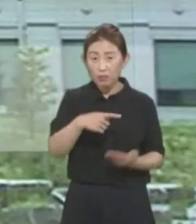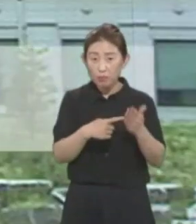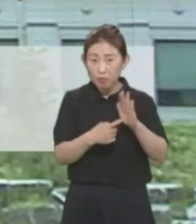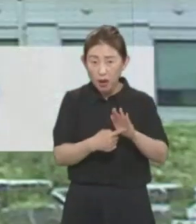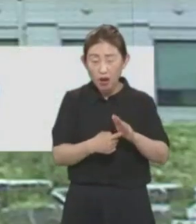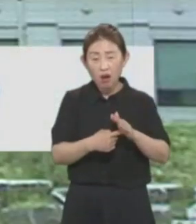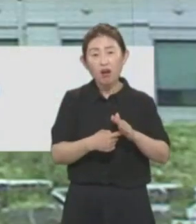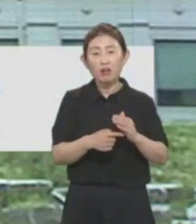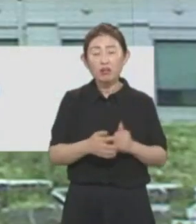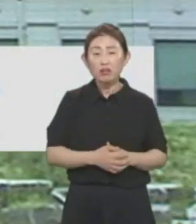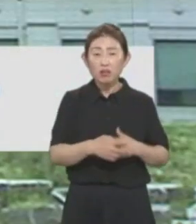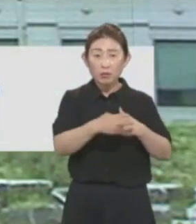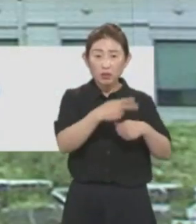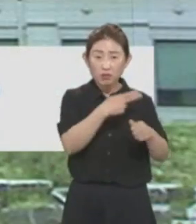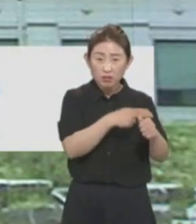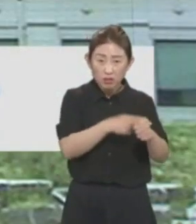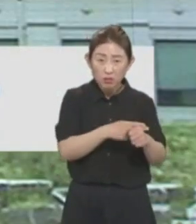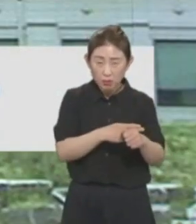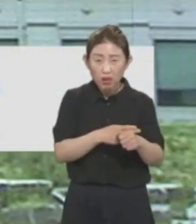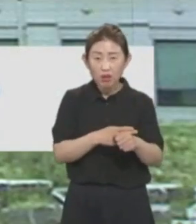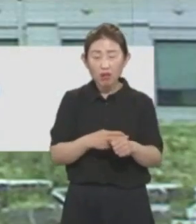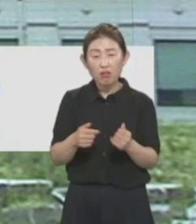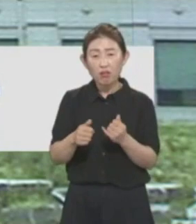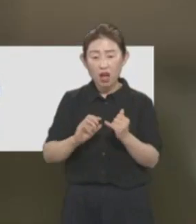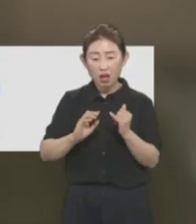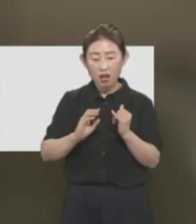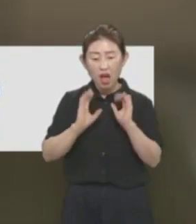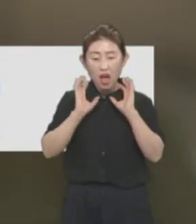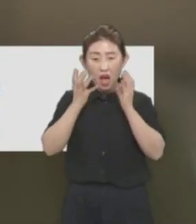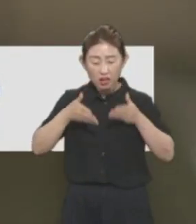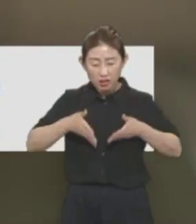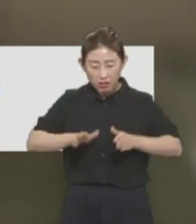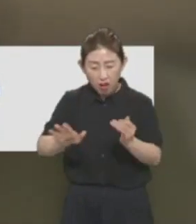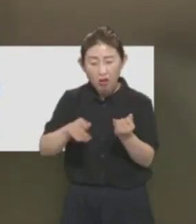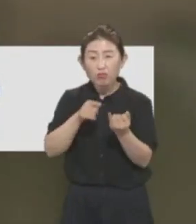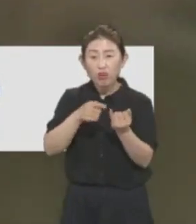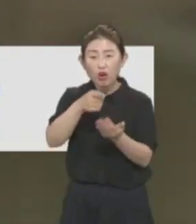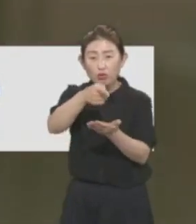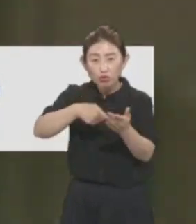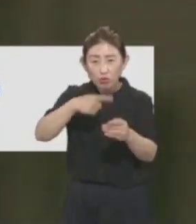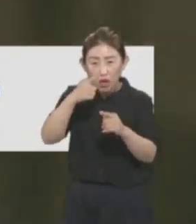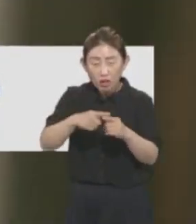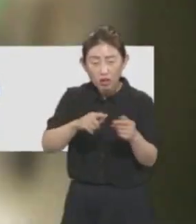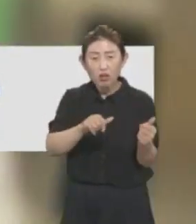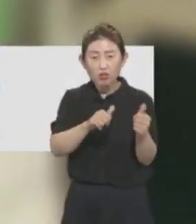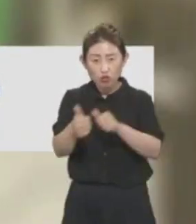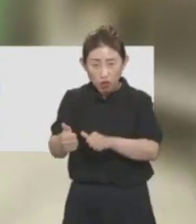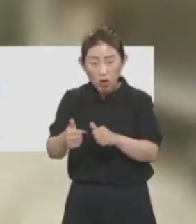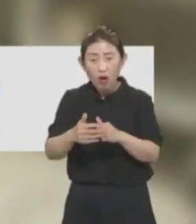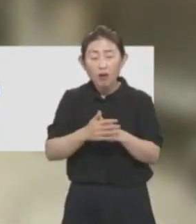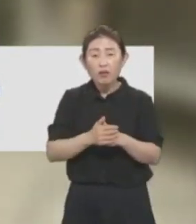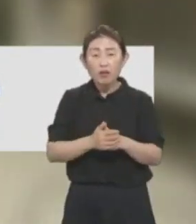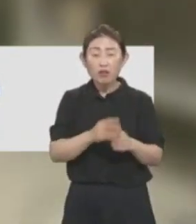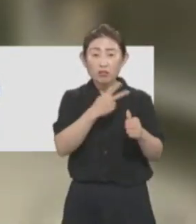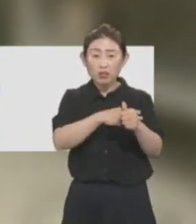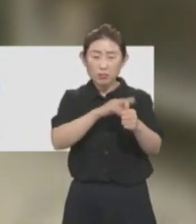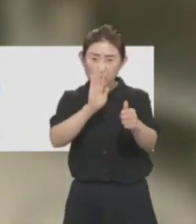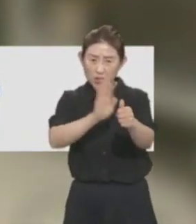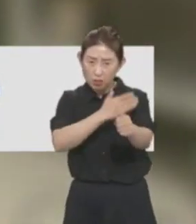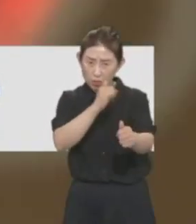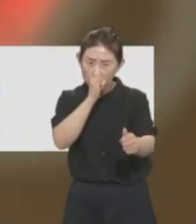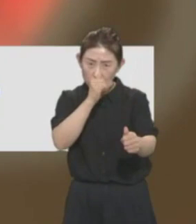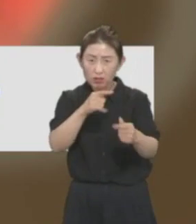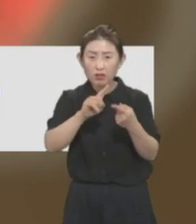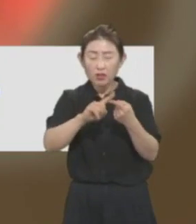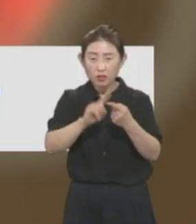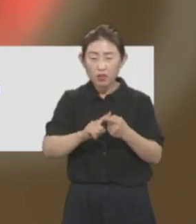아산경찰서는 의료진이 출산수술 도중 산모를 숨지게 했다는 유가족들의 고소장을 제출받아 아산의 한 산부인과